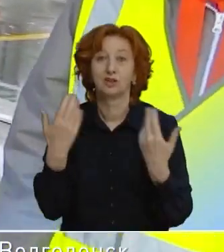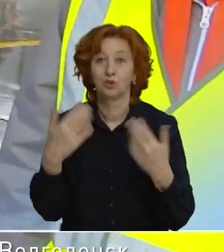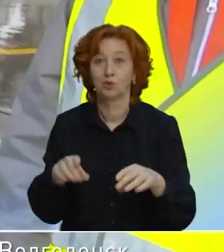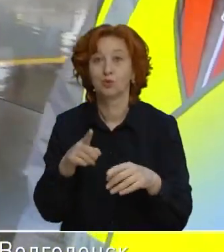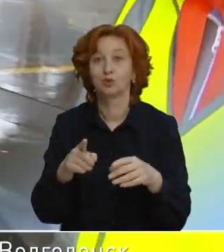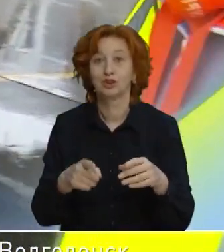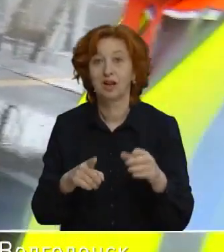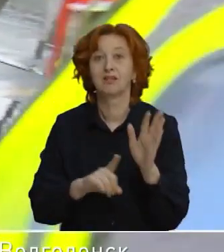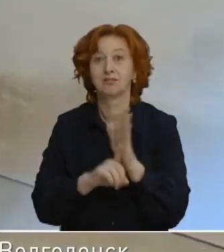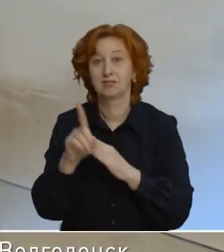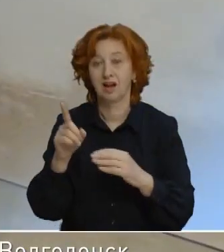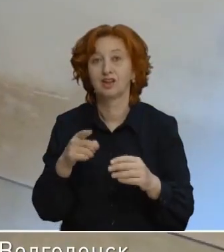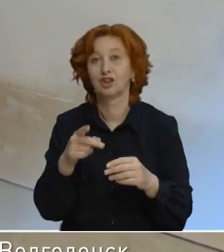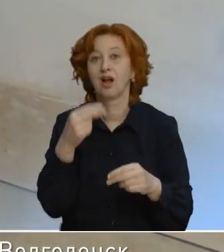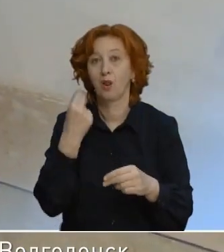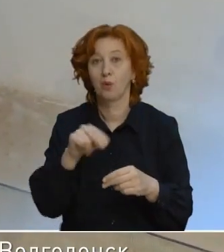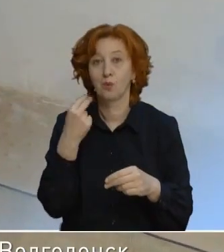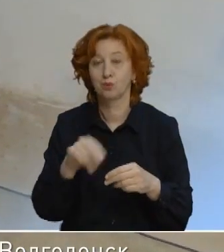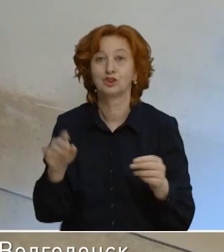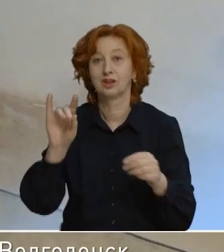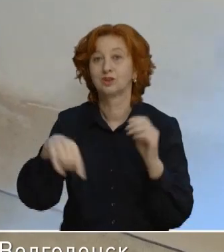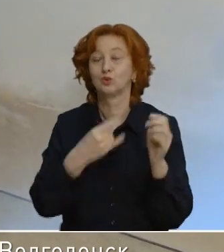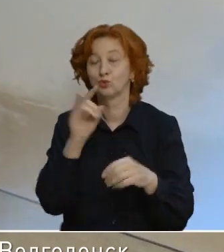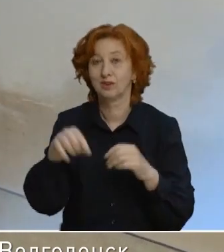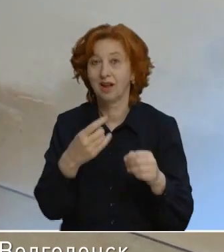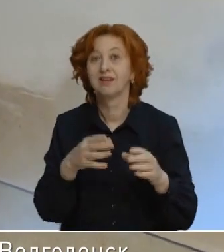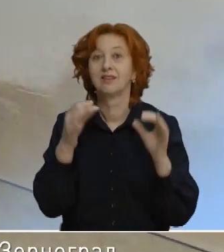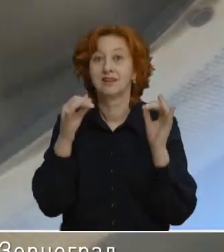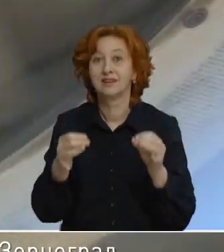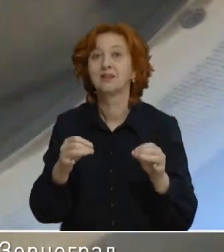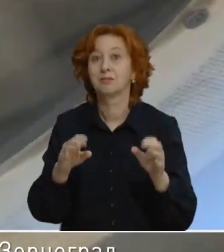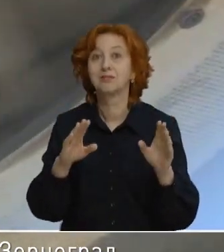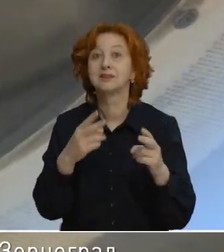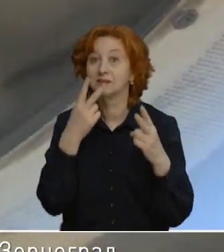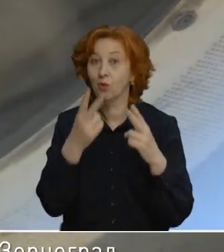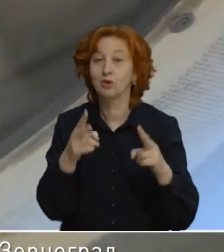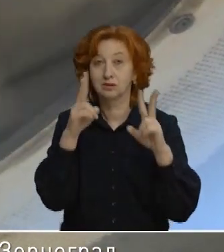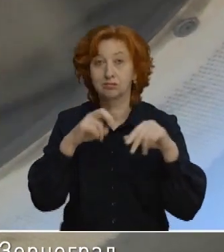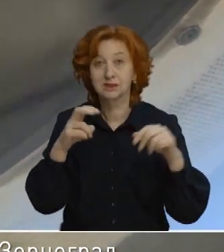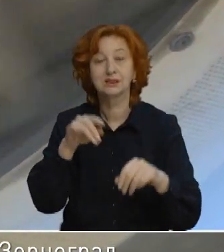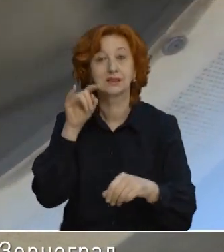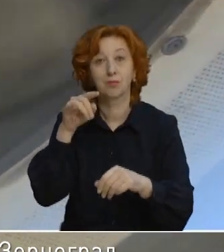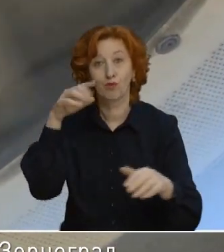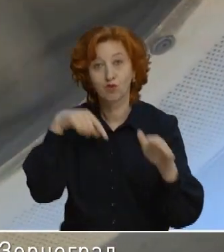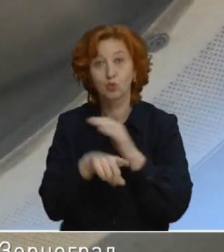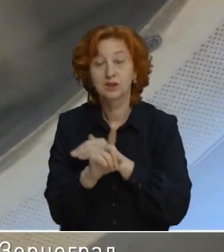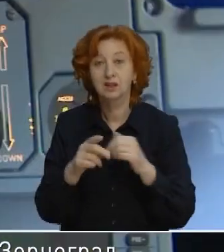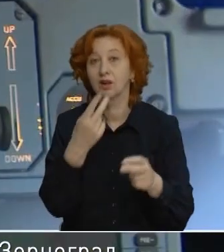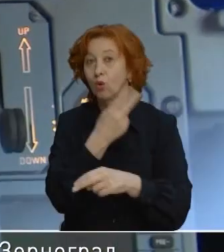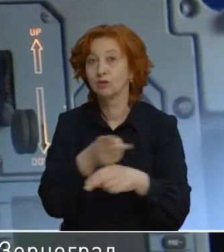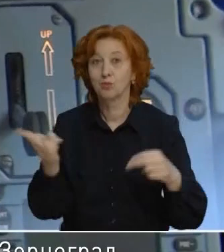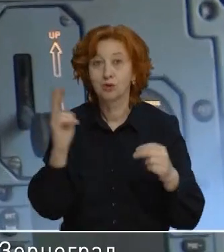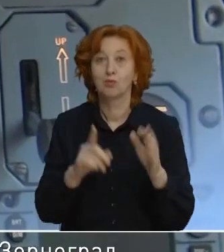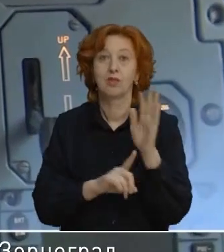командир только что приземлившегося воздушного судна. Они вместе производят внешний осмотр самолета, как того требует регламент.